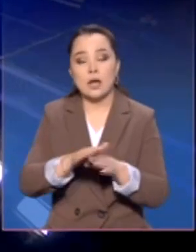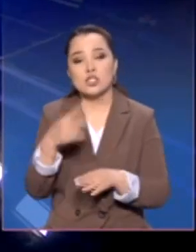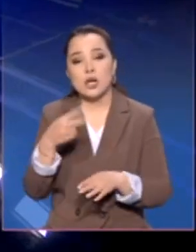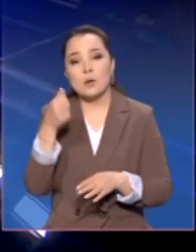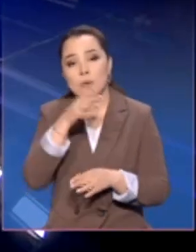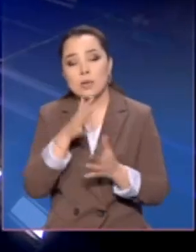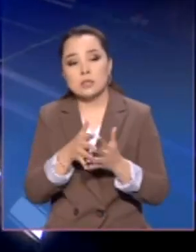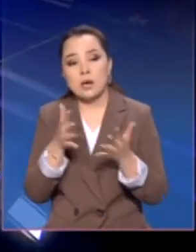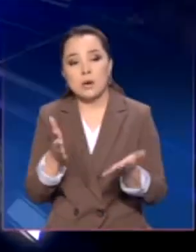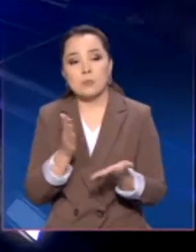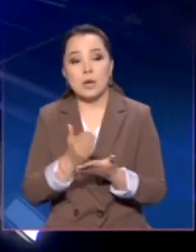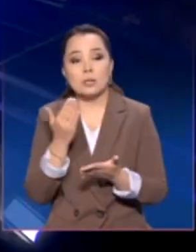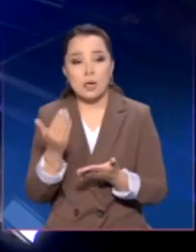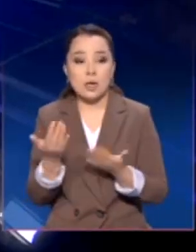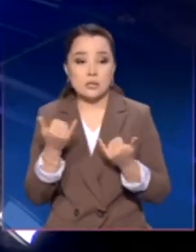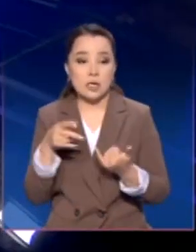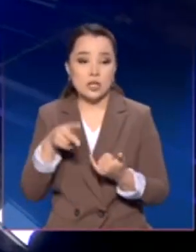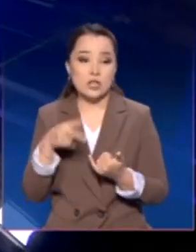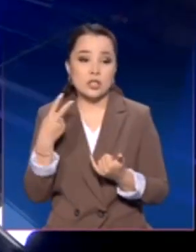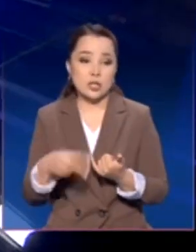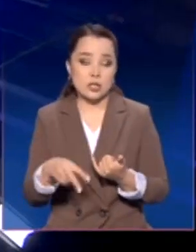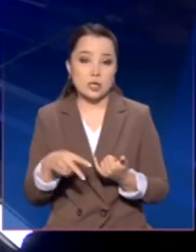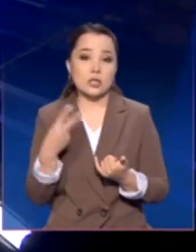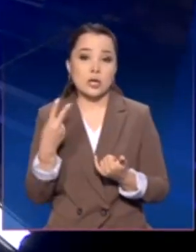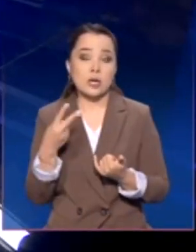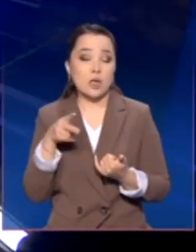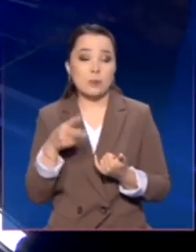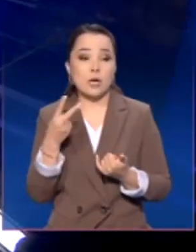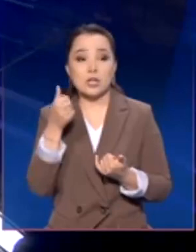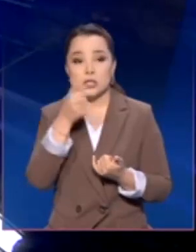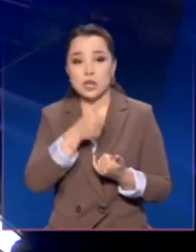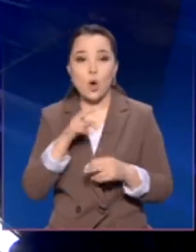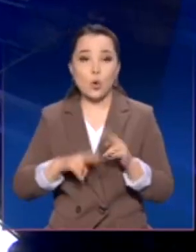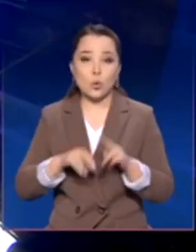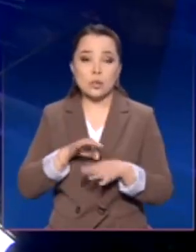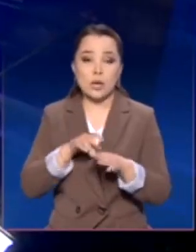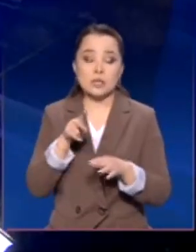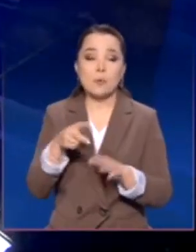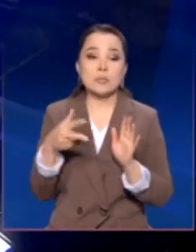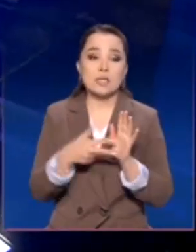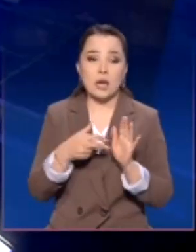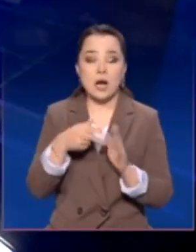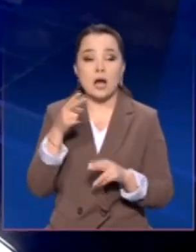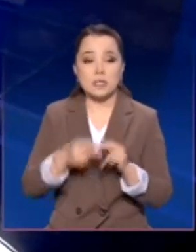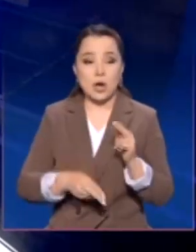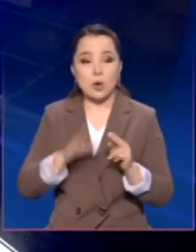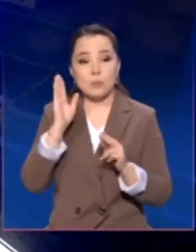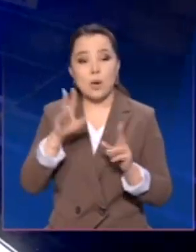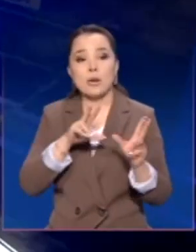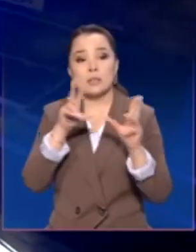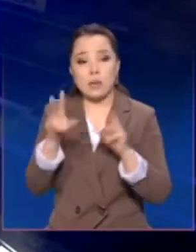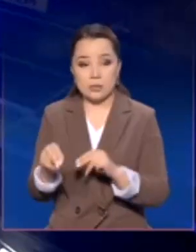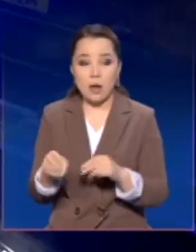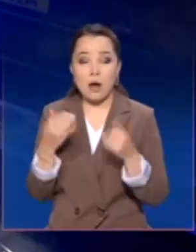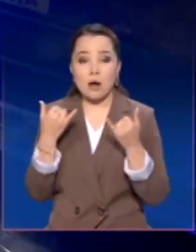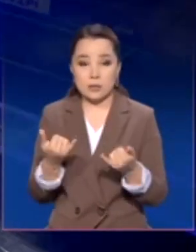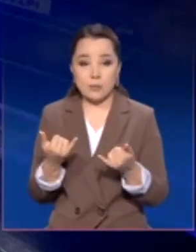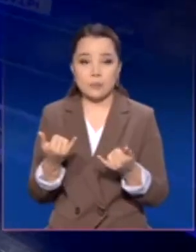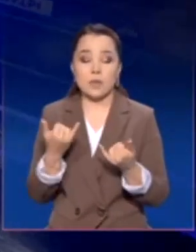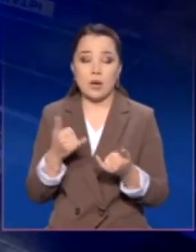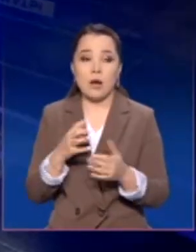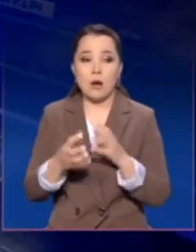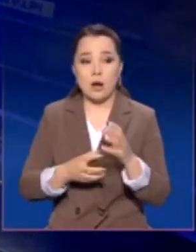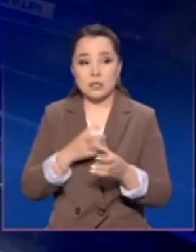20 жылдан асыпты. 2002 жылы құрылыс 2008-де аяқталады делінген еді.